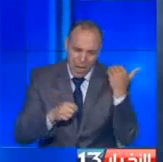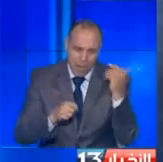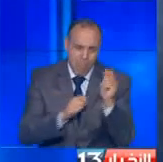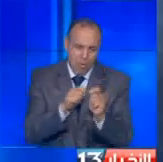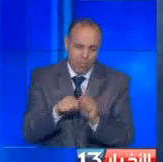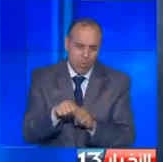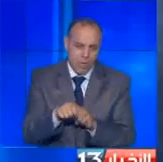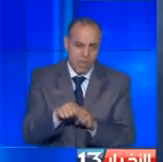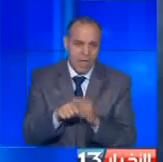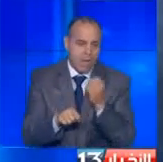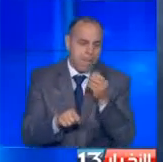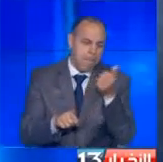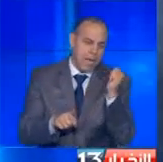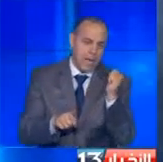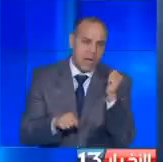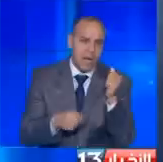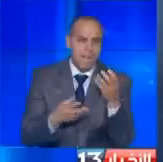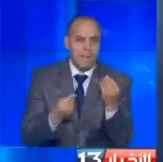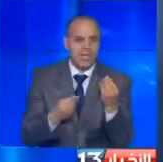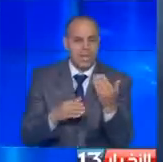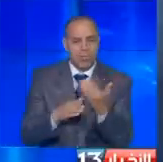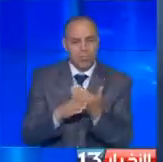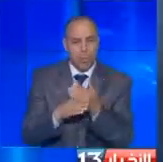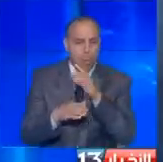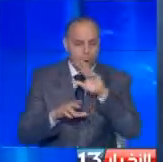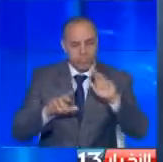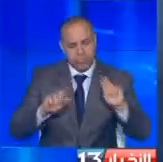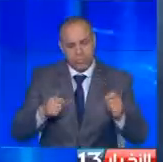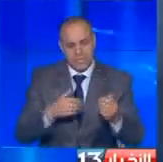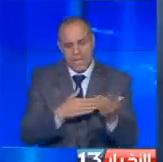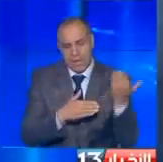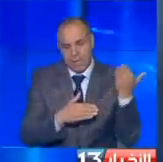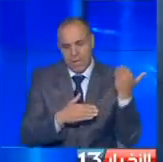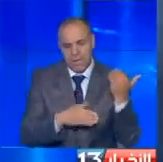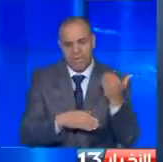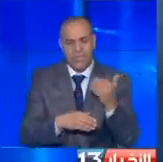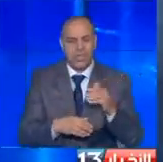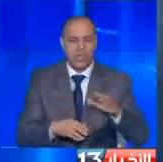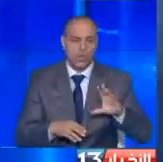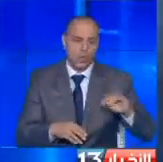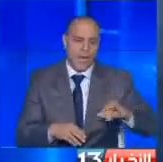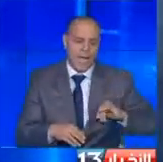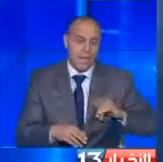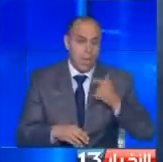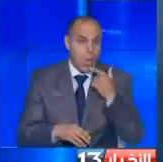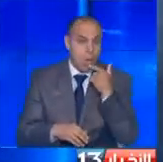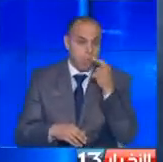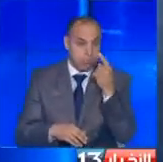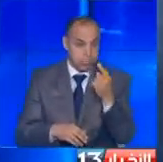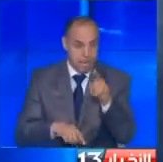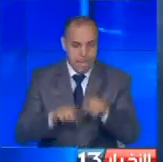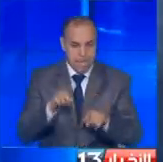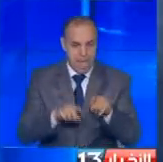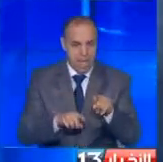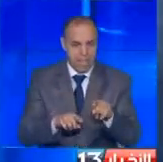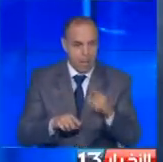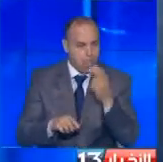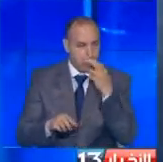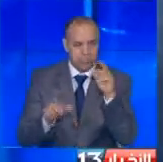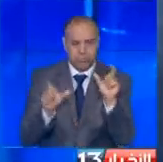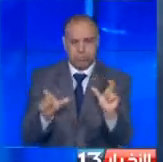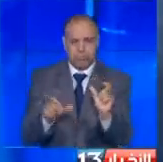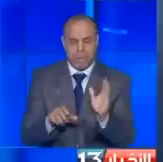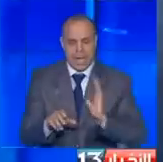مؤقتة عشية أمس بعدد من المؤسسات التعليمية بسوق لحد، وتم الإبقاء على بعض التعزيزات